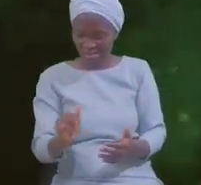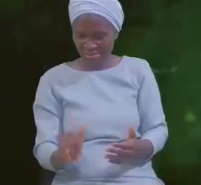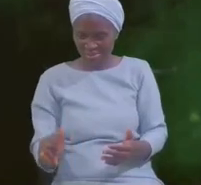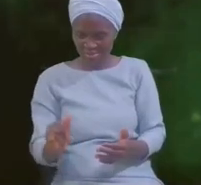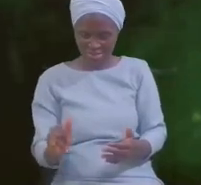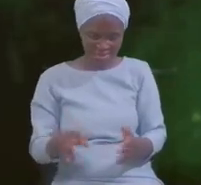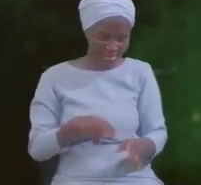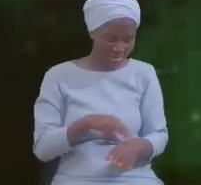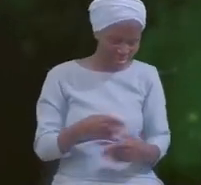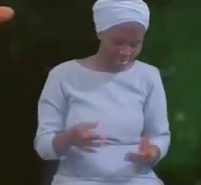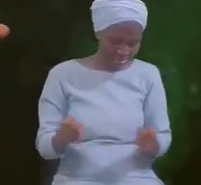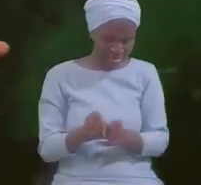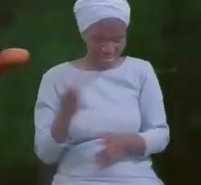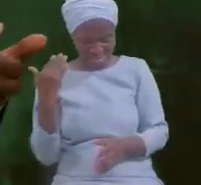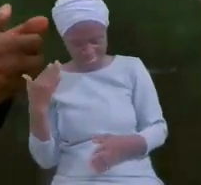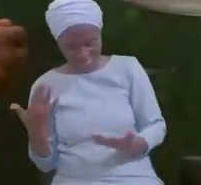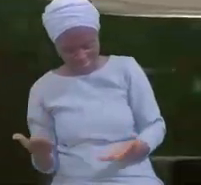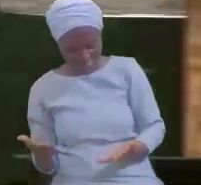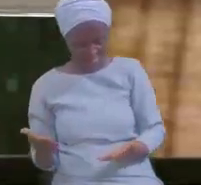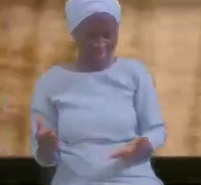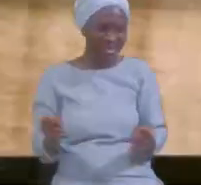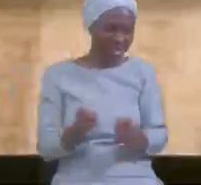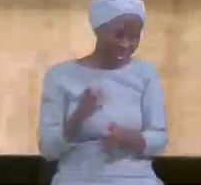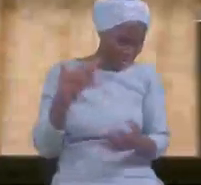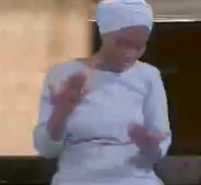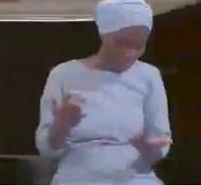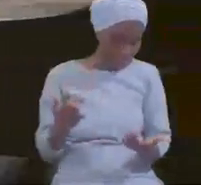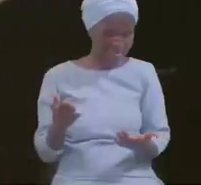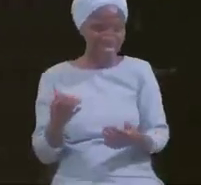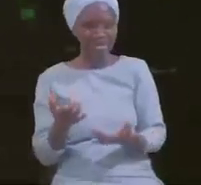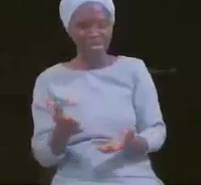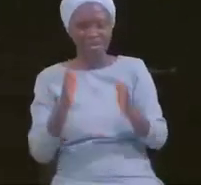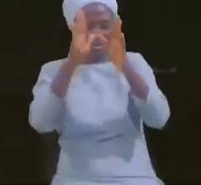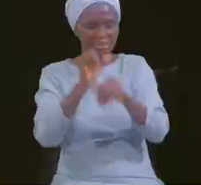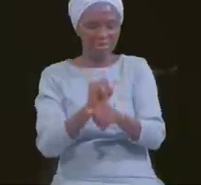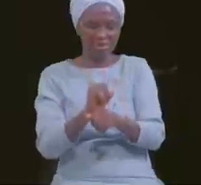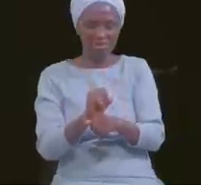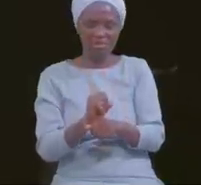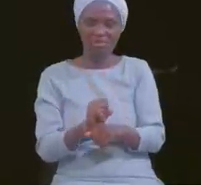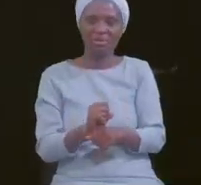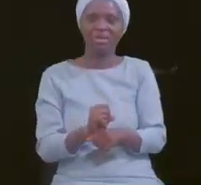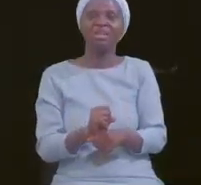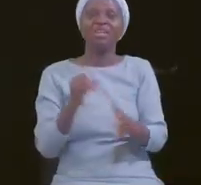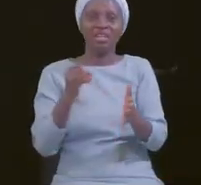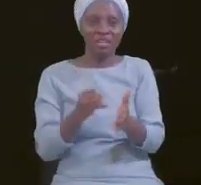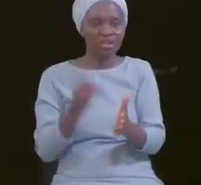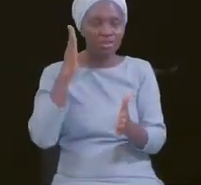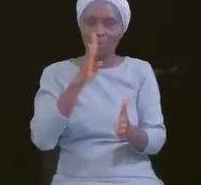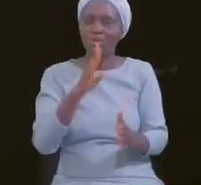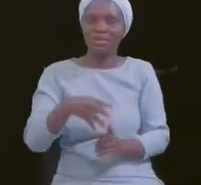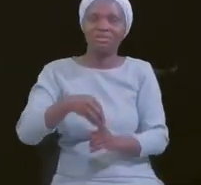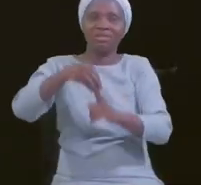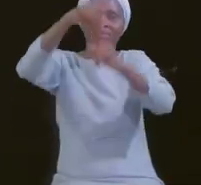quelque chose de normal, un miracle d'ordinaire. Non, c'est un miracle spécial.